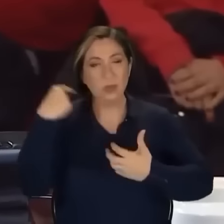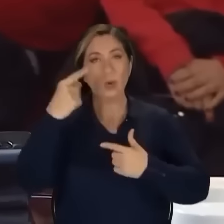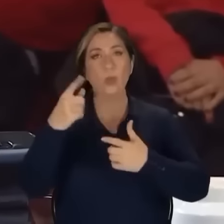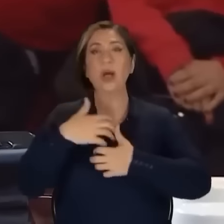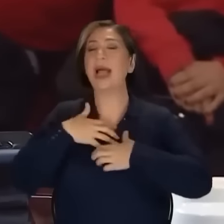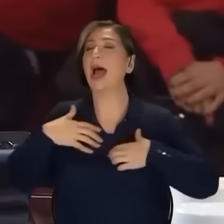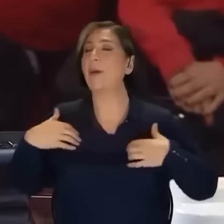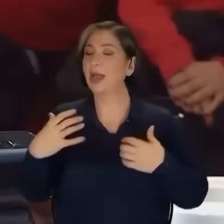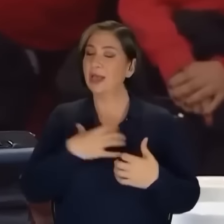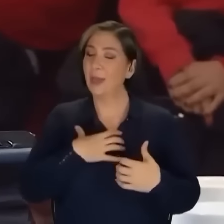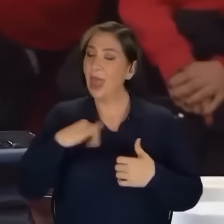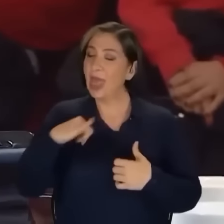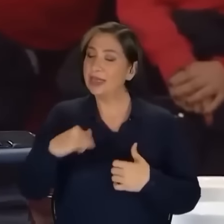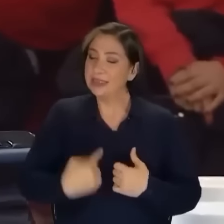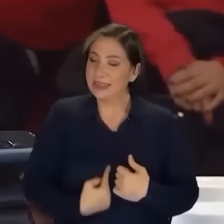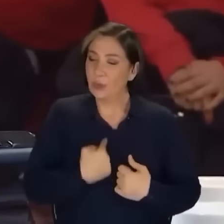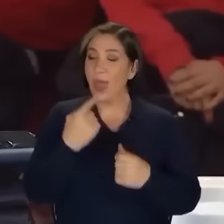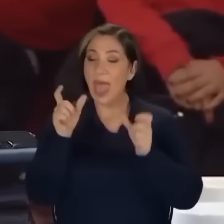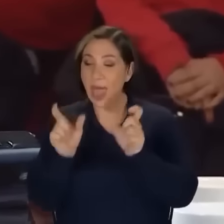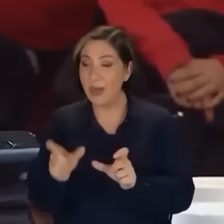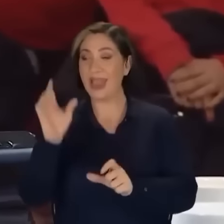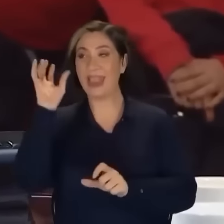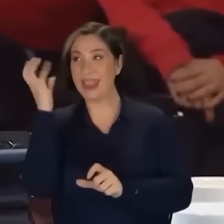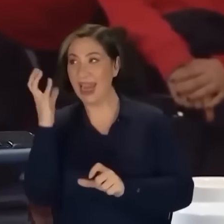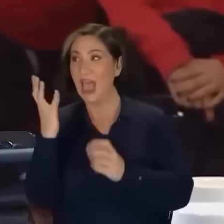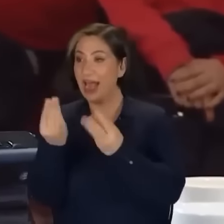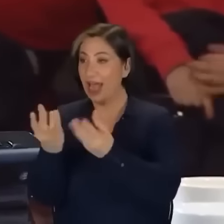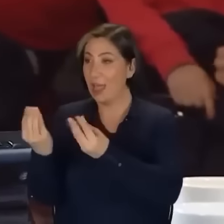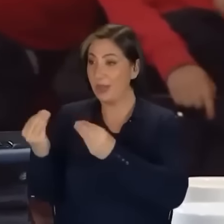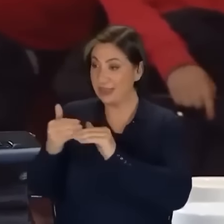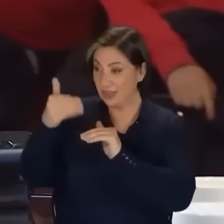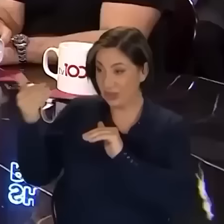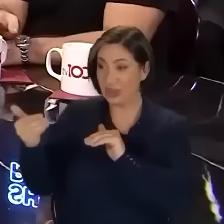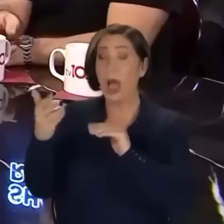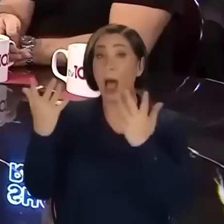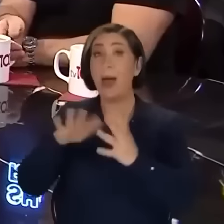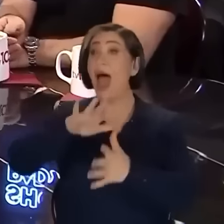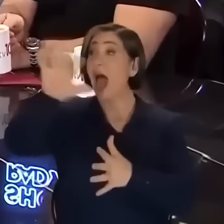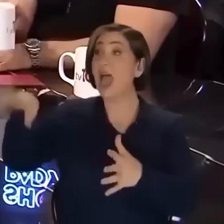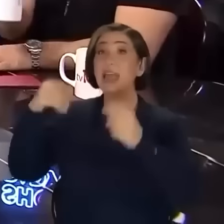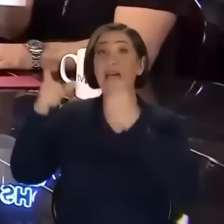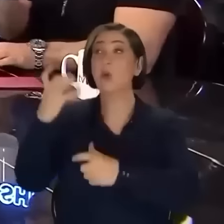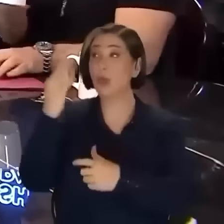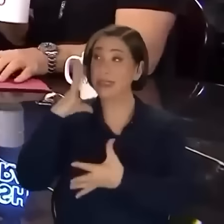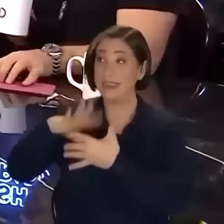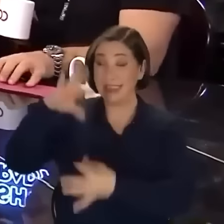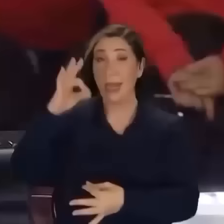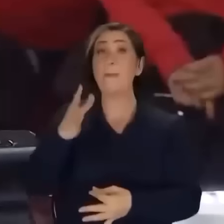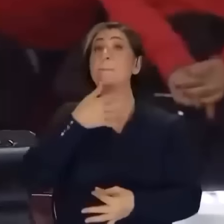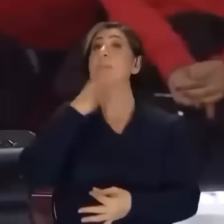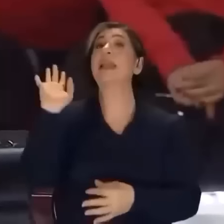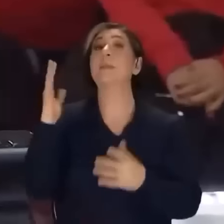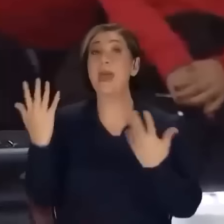kahramanlara kendimi yakın hissediyorum emanet Bedeli kalabalığın dışında Ama her yerde olan insanların